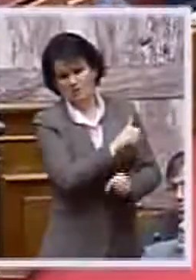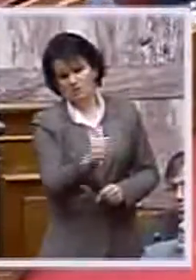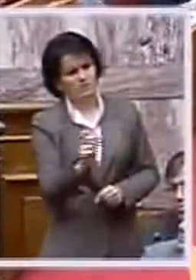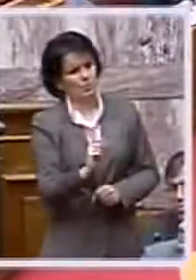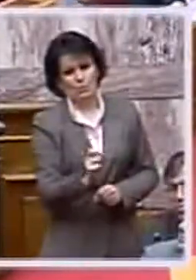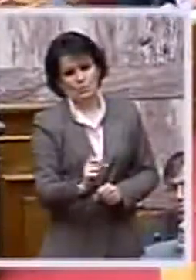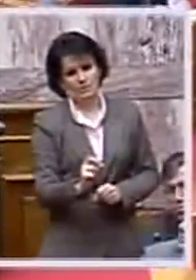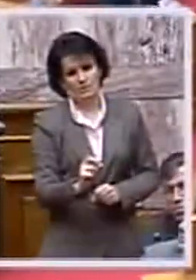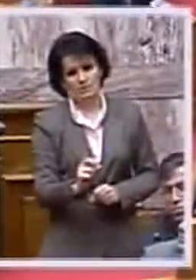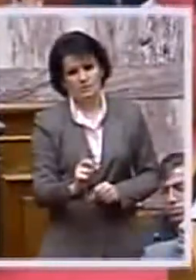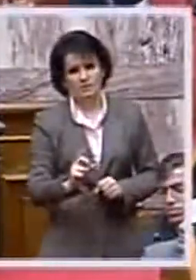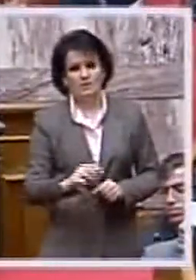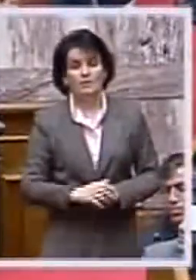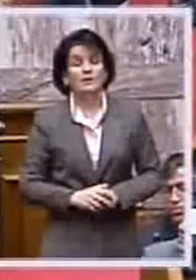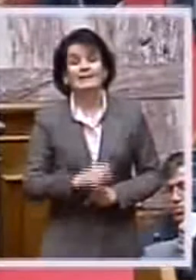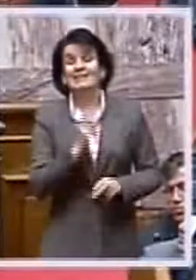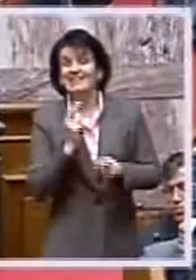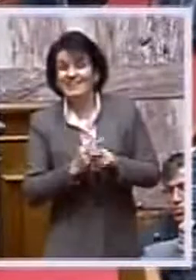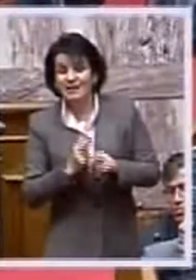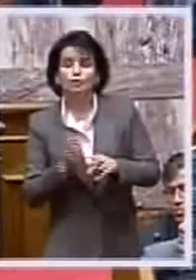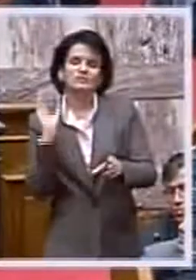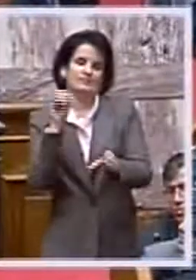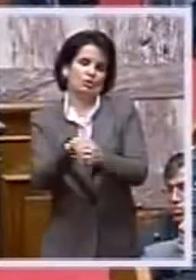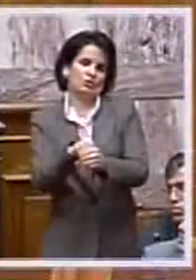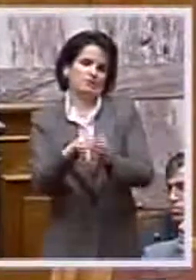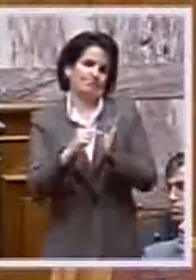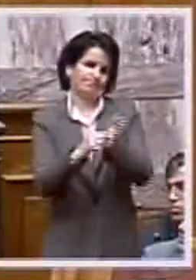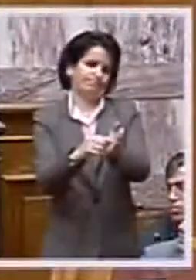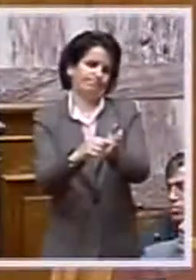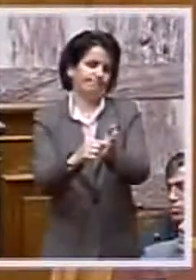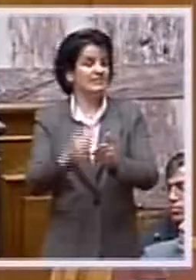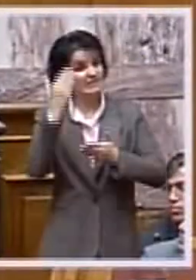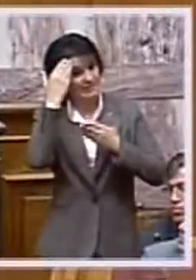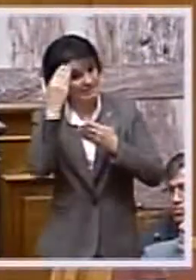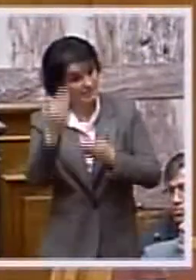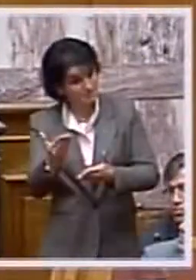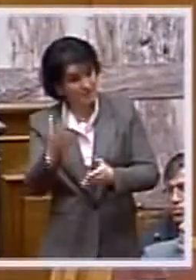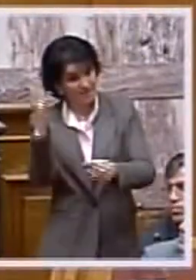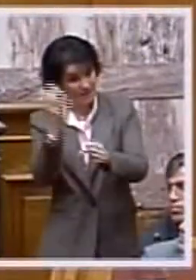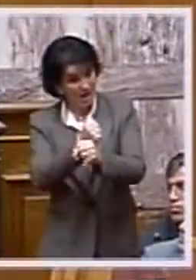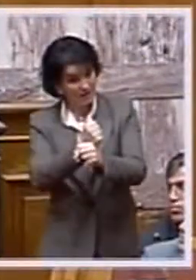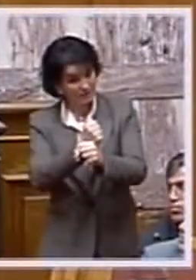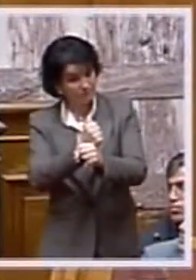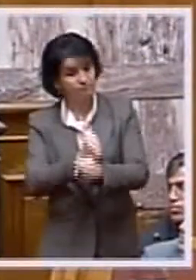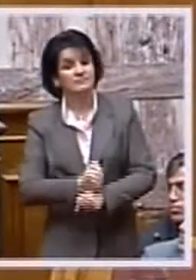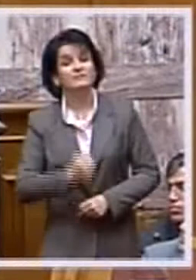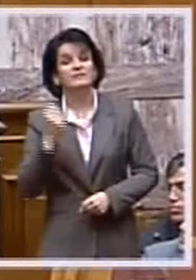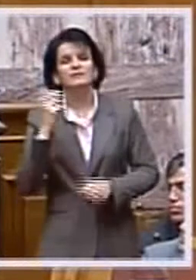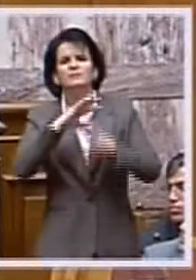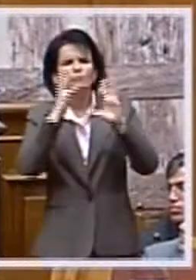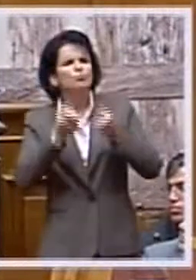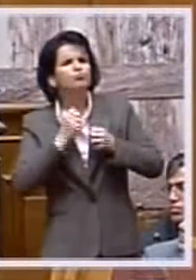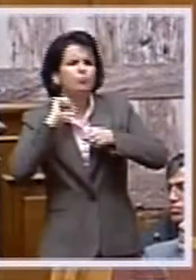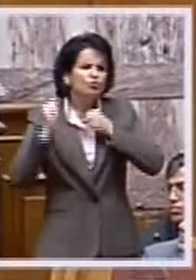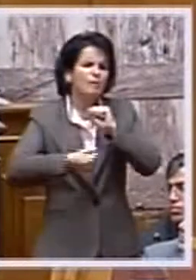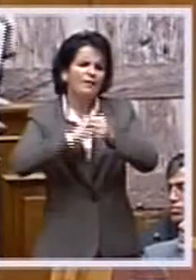αλλά προπαντός με τη συμμετοχή τους. Τιμούμε τη διάκριση, τιμούμε τη συνολική τους